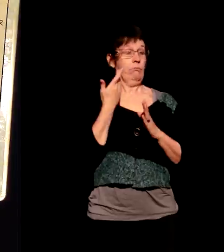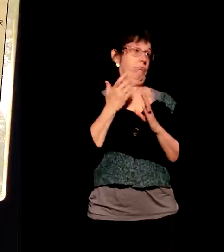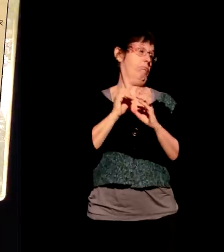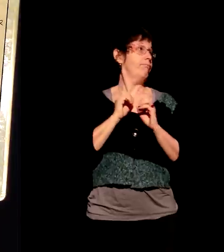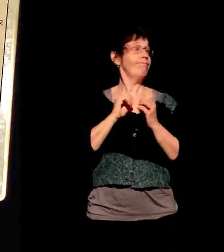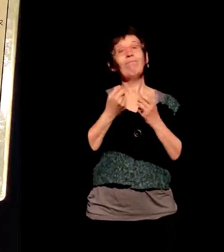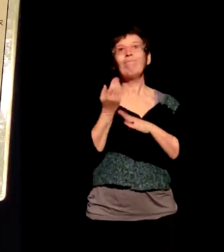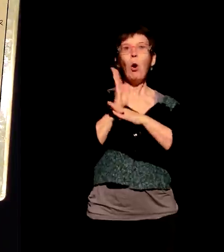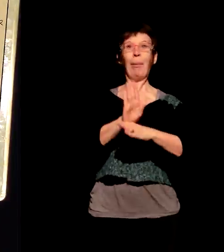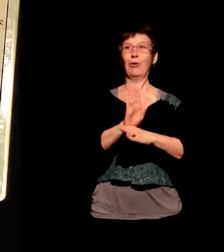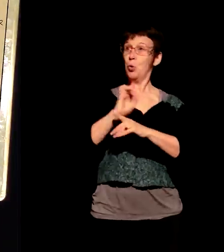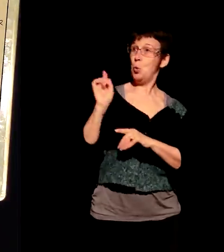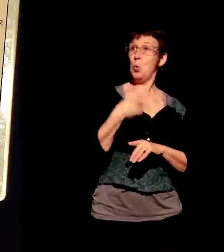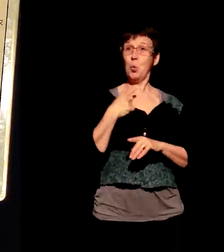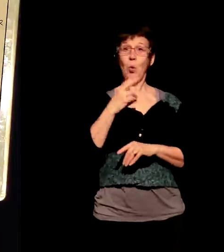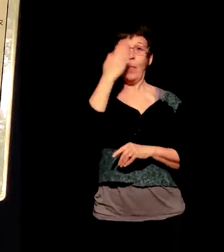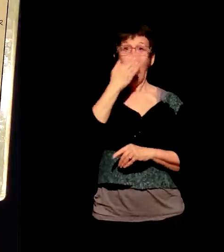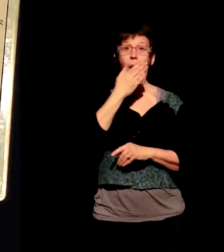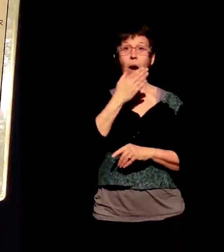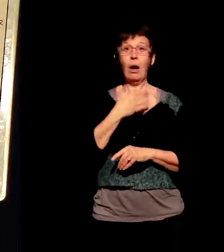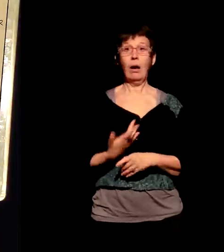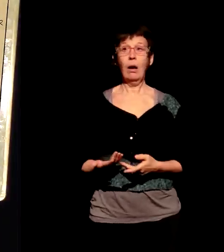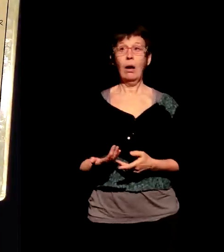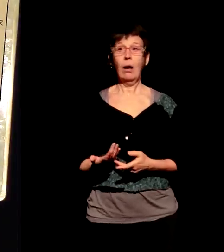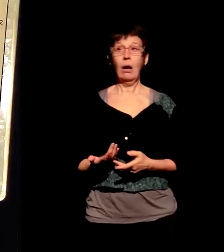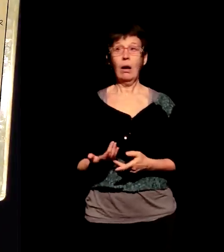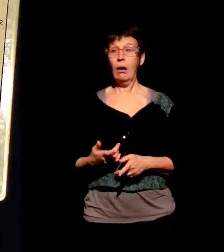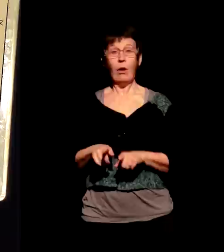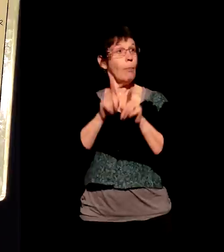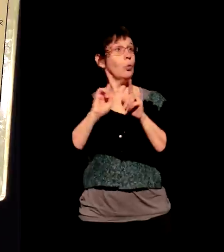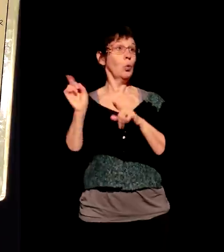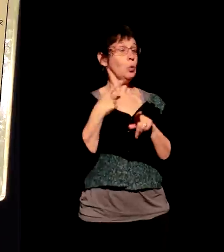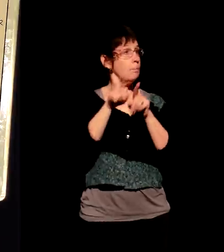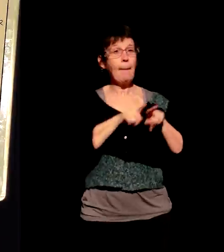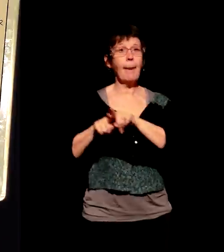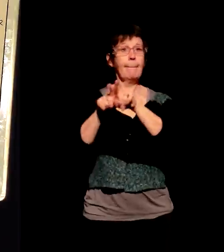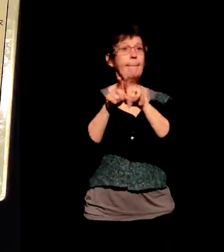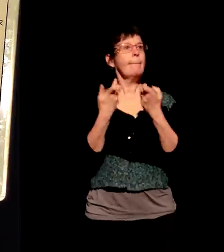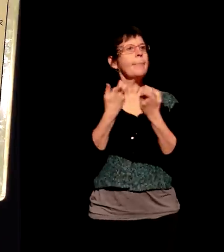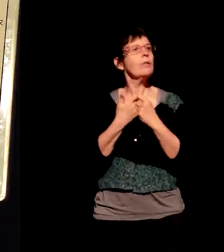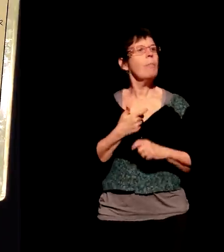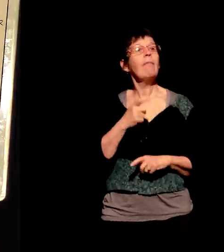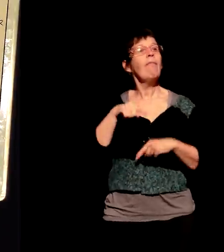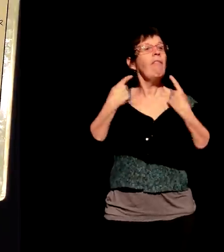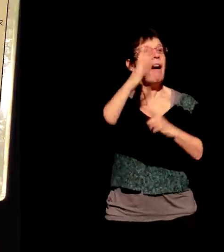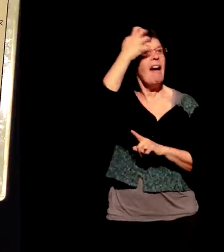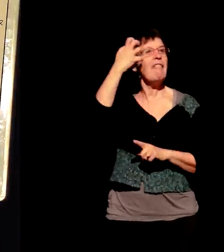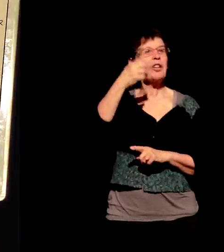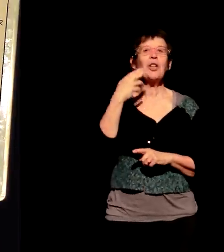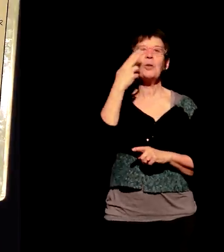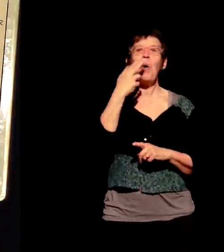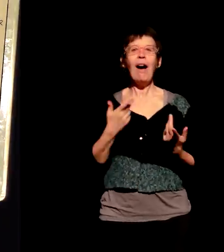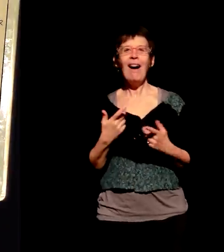noir, et juste un noir. Plein de gens ont vécu ça, plein de blancs ont vécu ça quand ils vont en Afrique noire pour la première fois. Alors là, il y a le